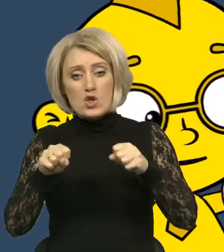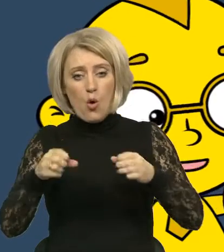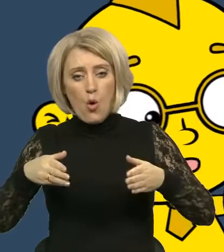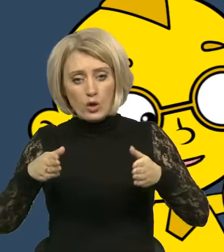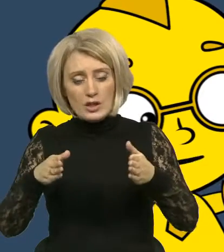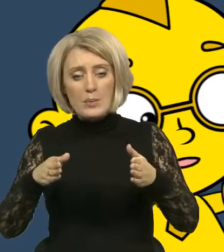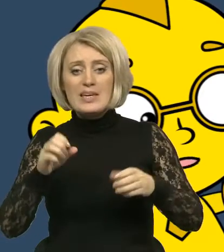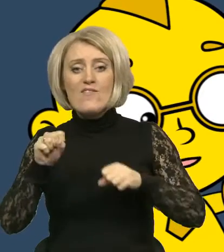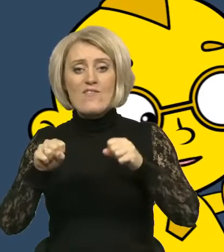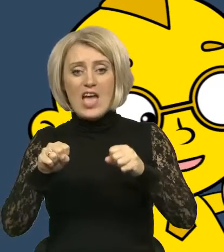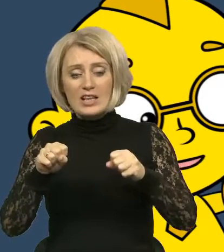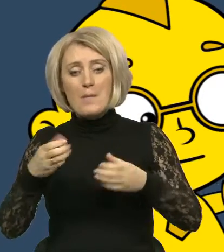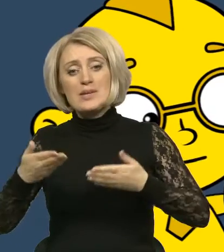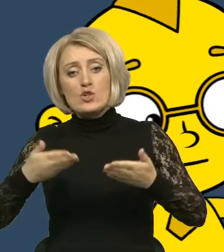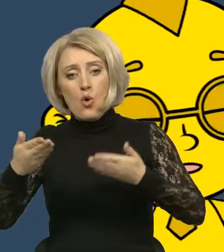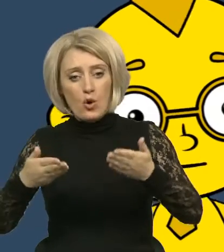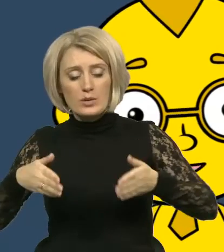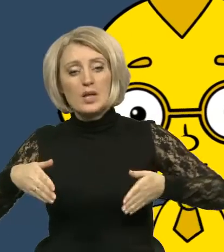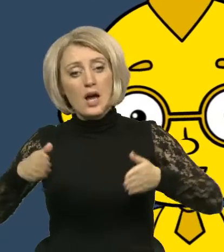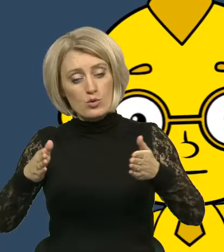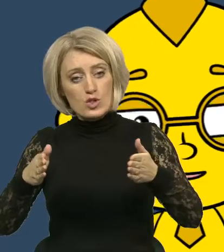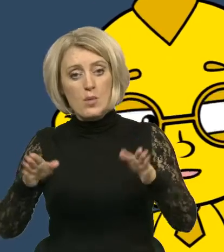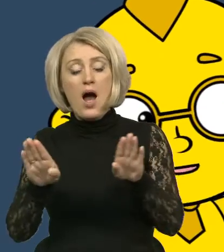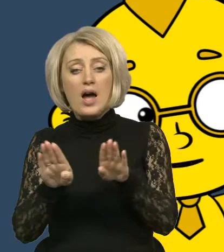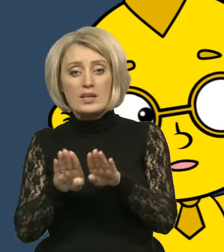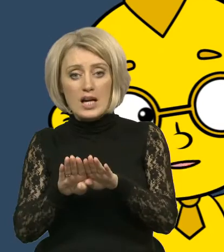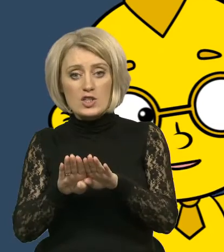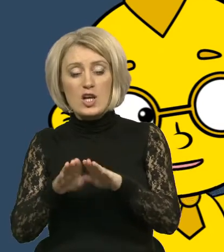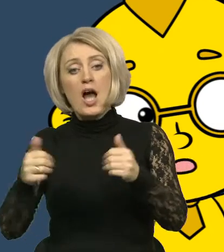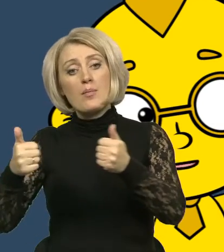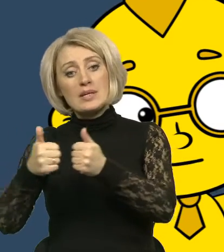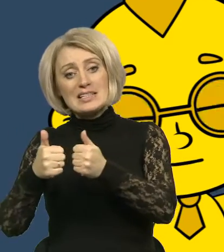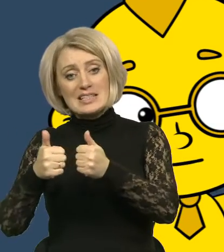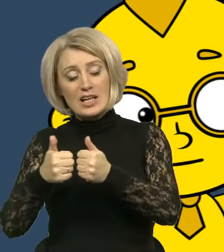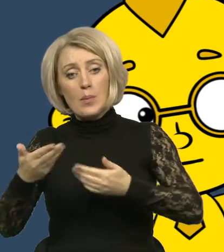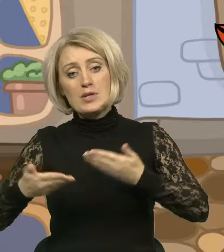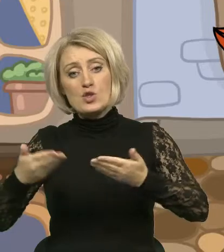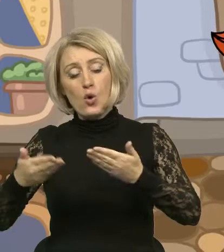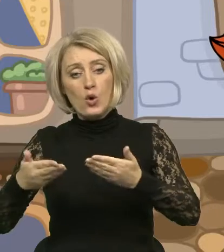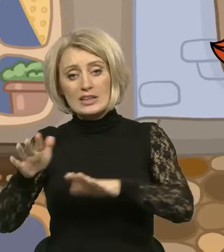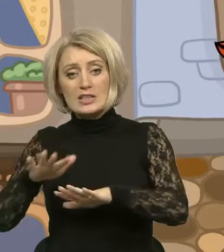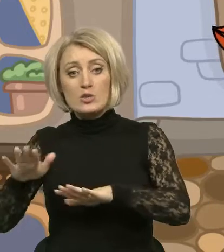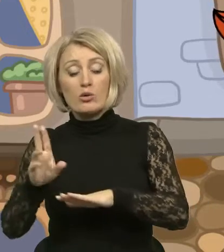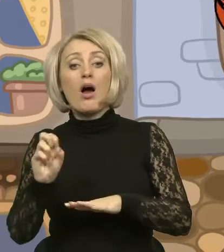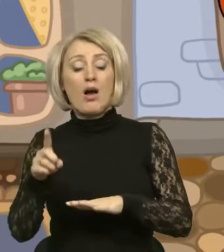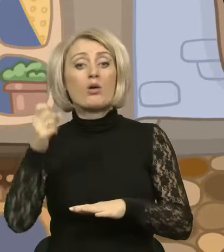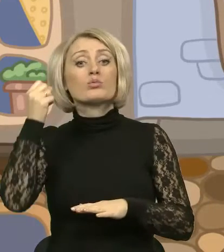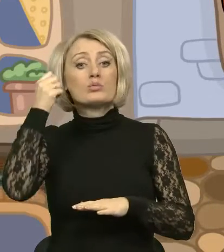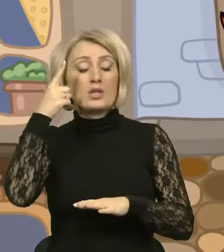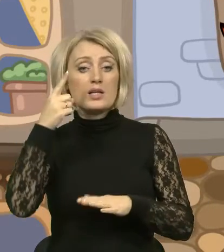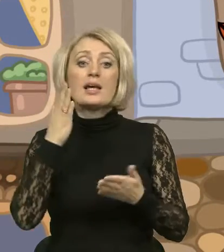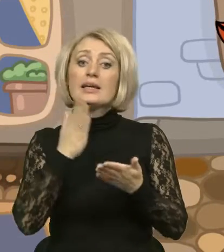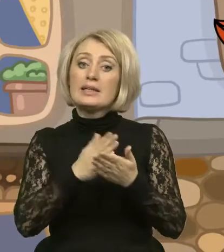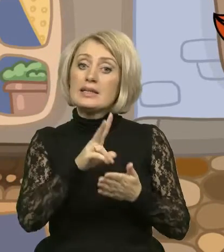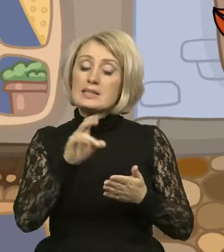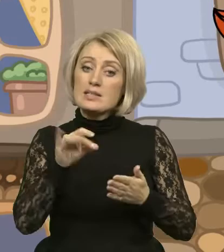велосипедным и велопешеходным дорожкам, а также в пределах пешеходных зон. А как узнать, есть ли в